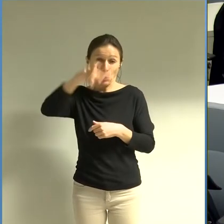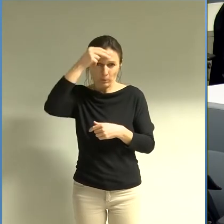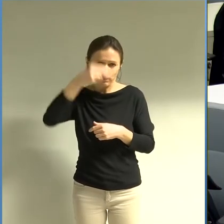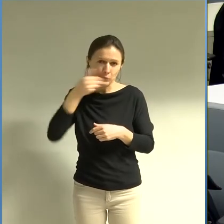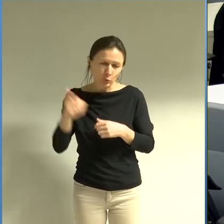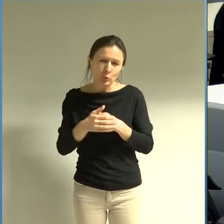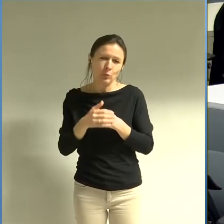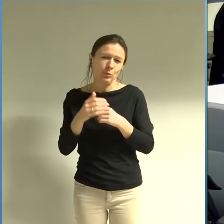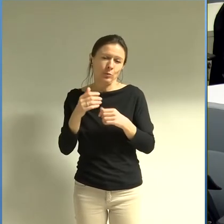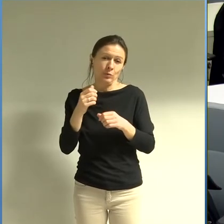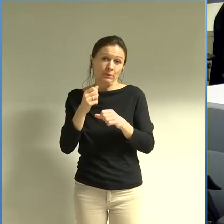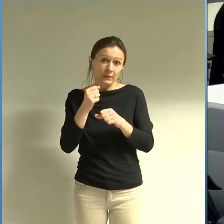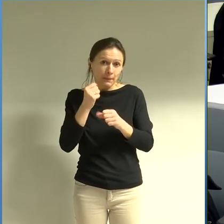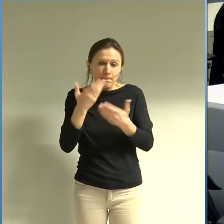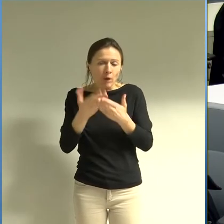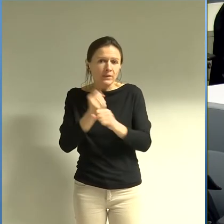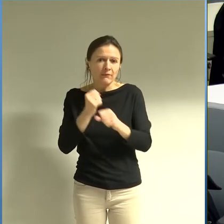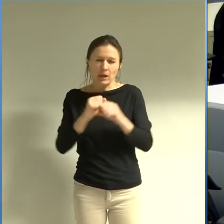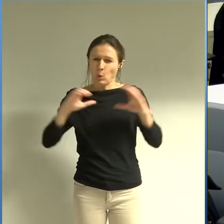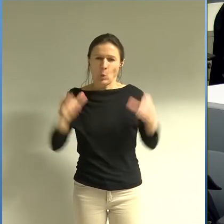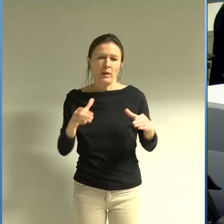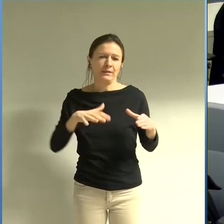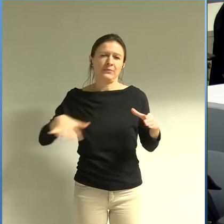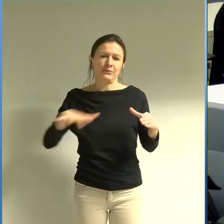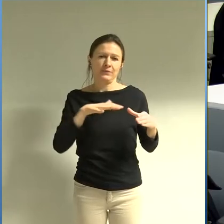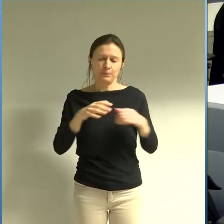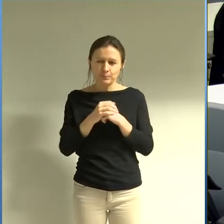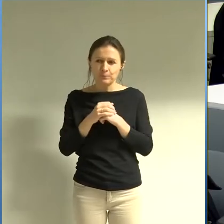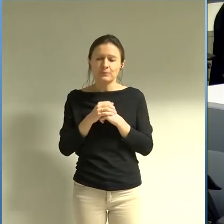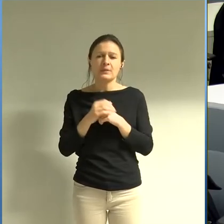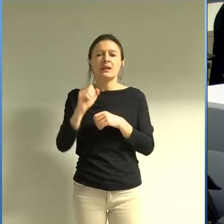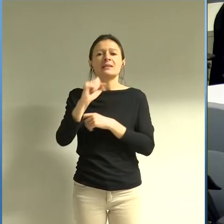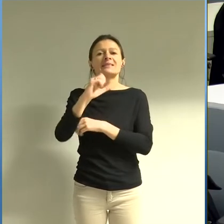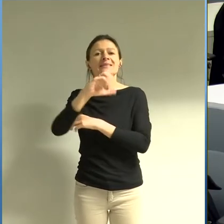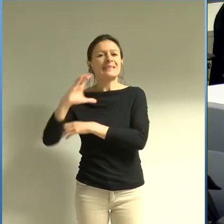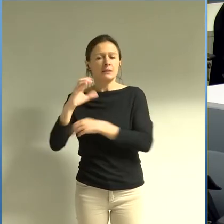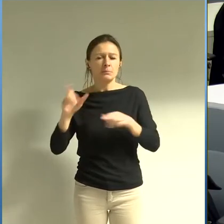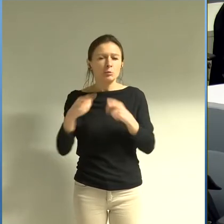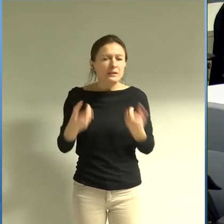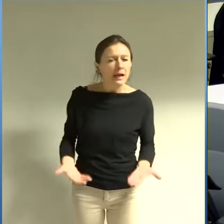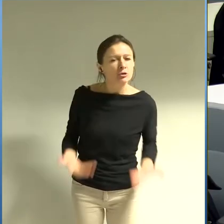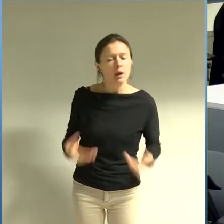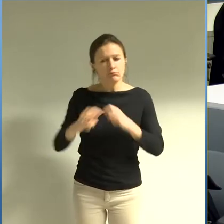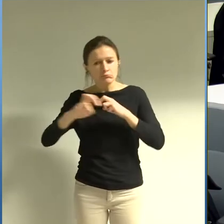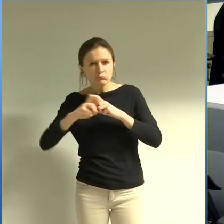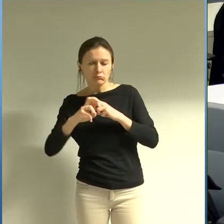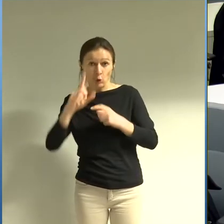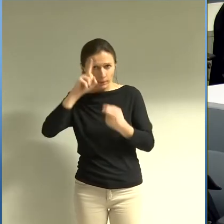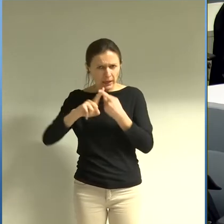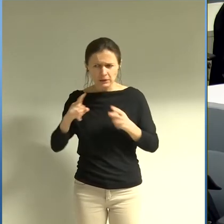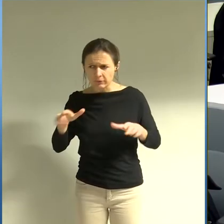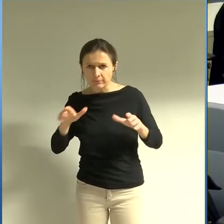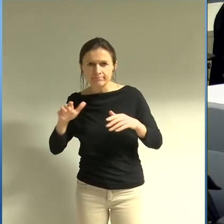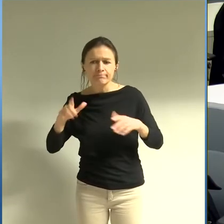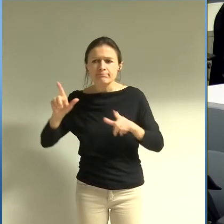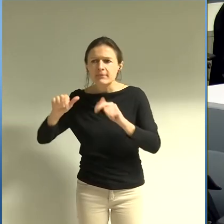ce travail collectif et collégial la scic musiques actuelles grenobloise a vocation à fédérer les acteurs des musiques actuelles et leurs